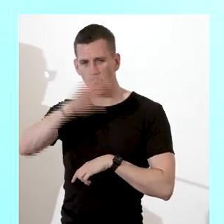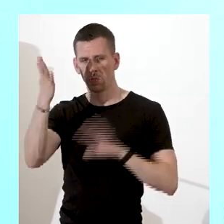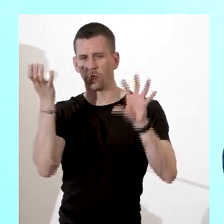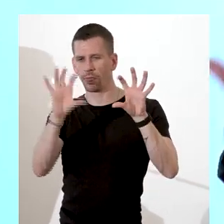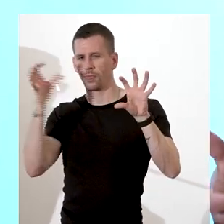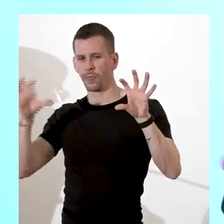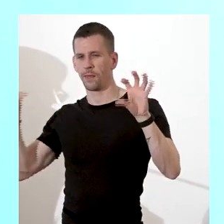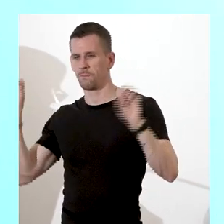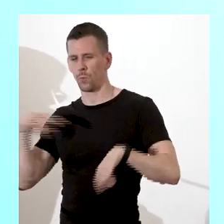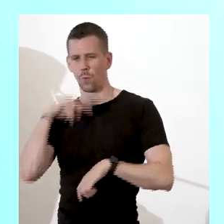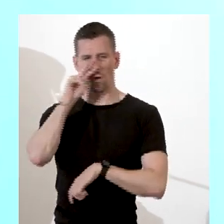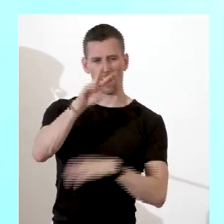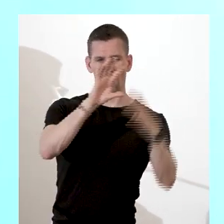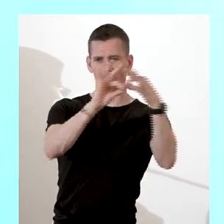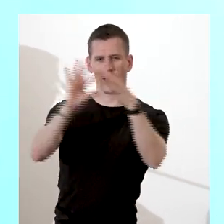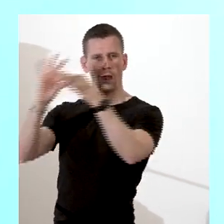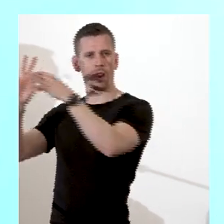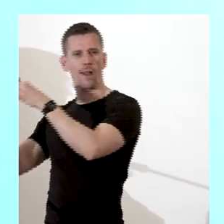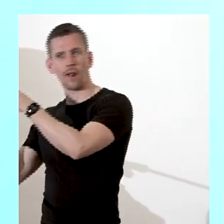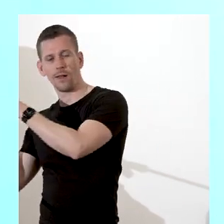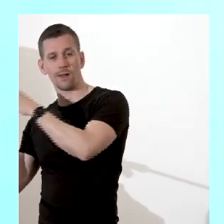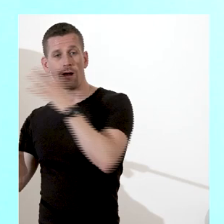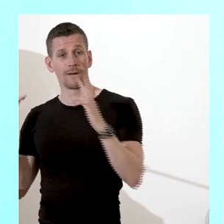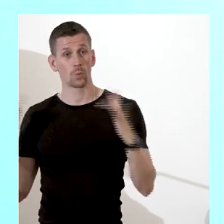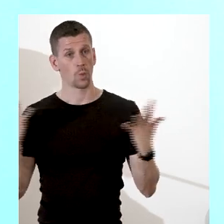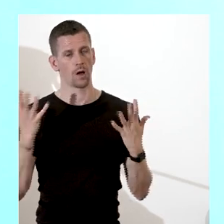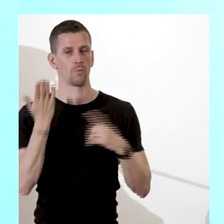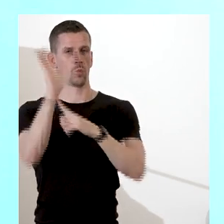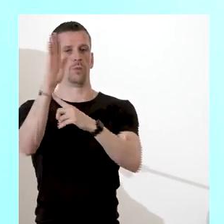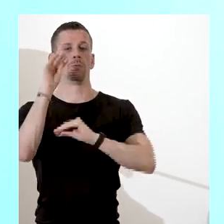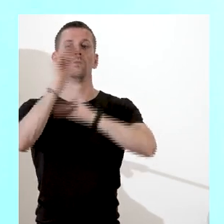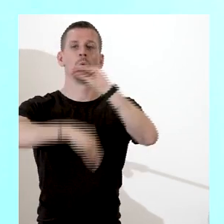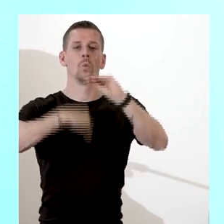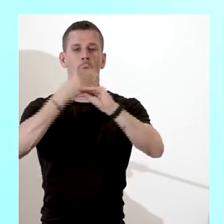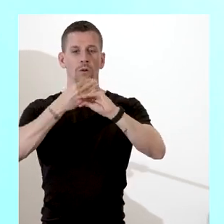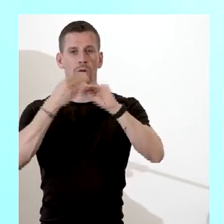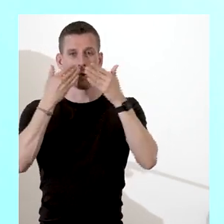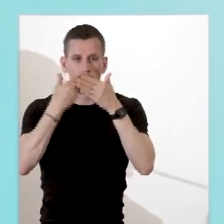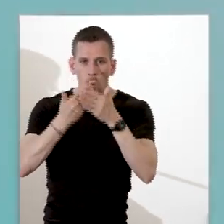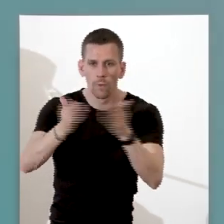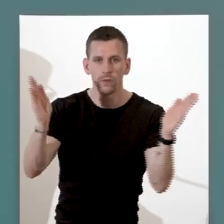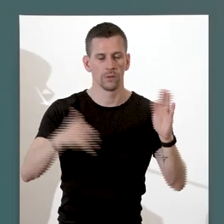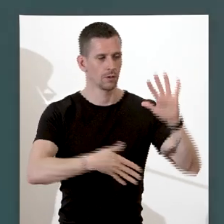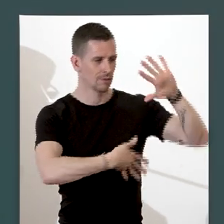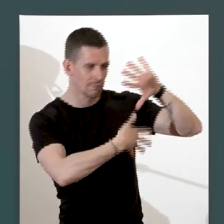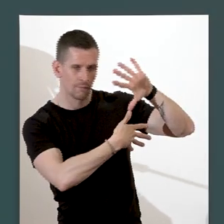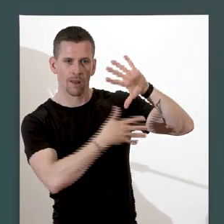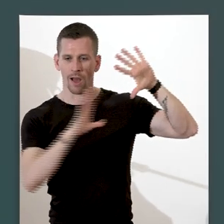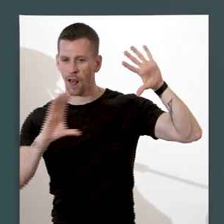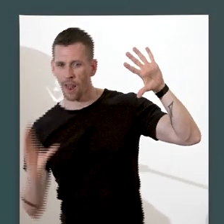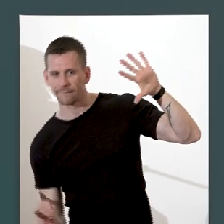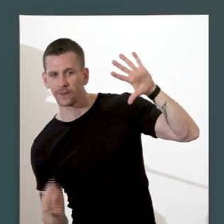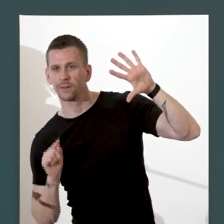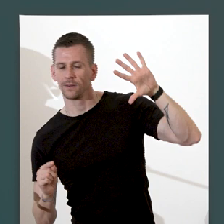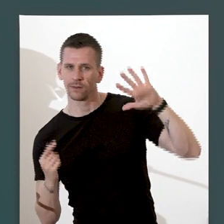traduire l'ouverture sur le monde, notamment sur l'Amérique et sur l'Afrique, du port de Nantes. Cette représentation